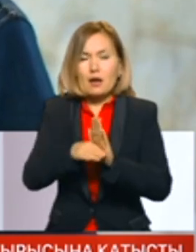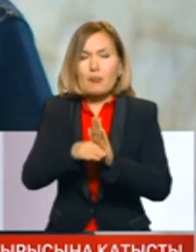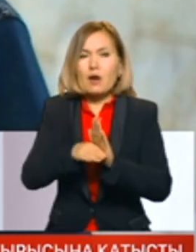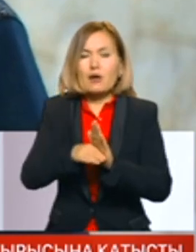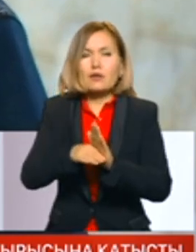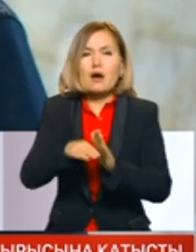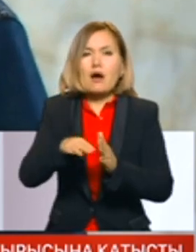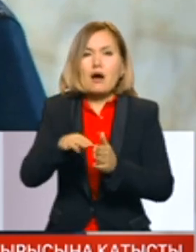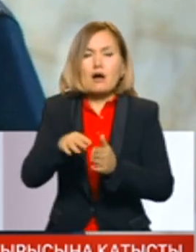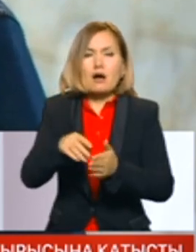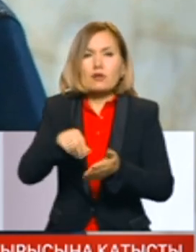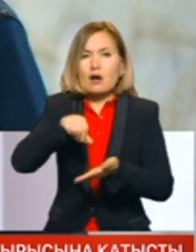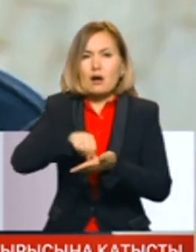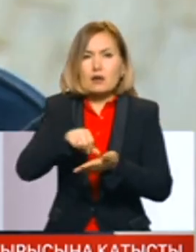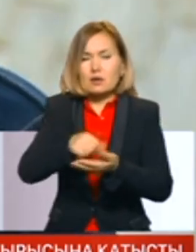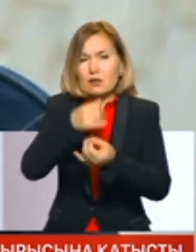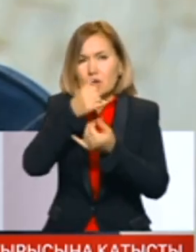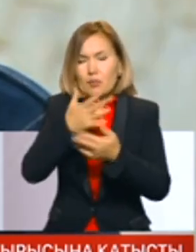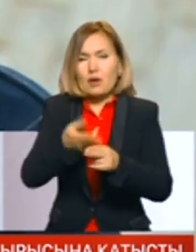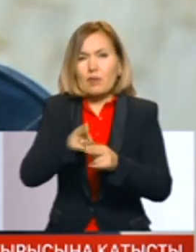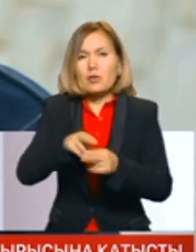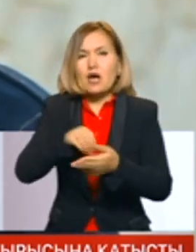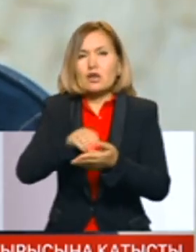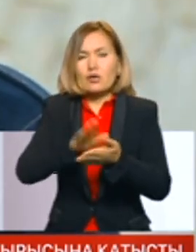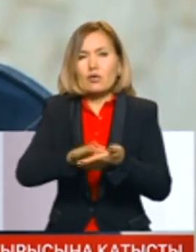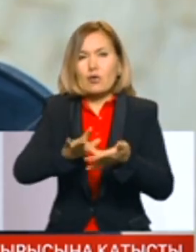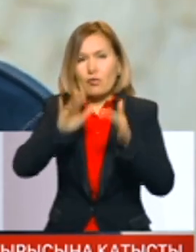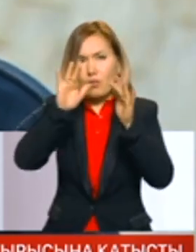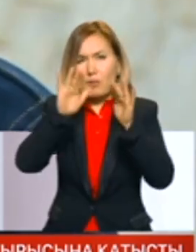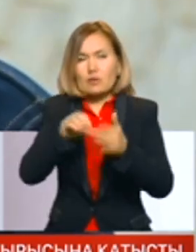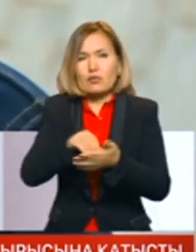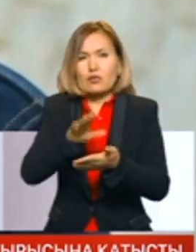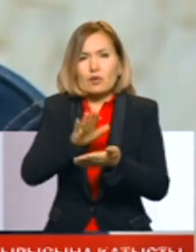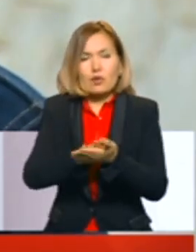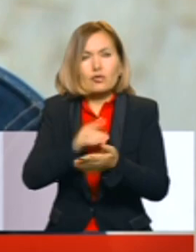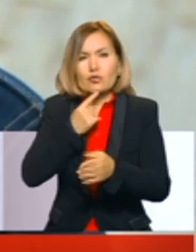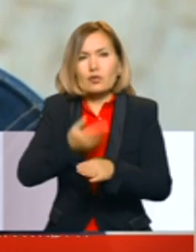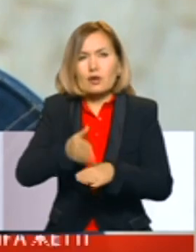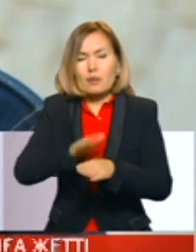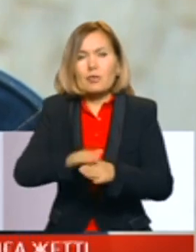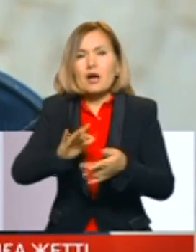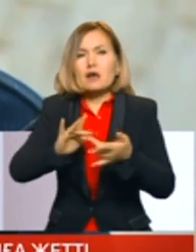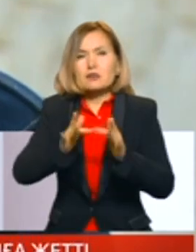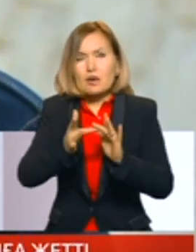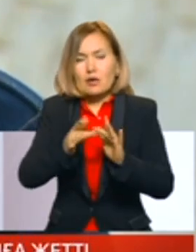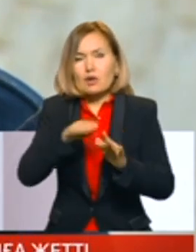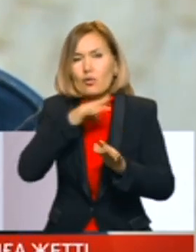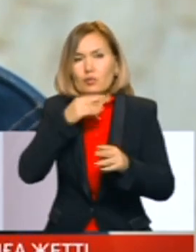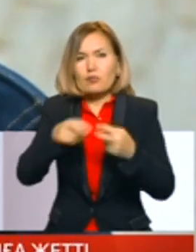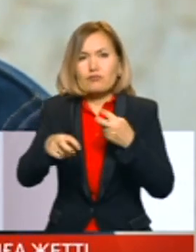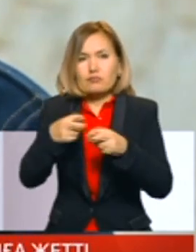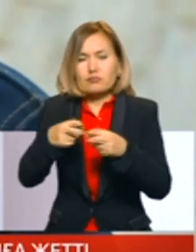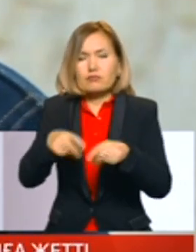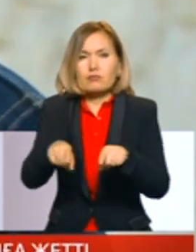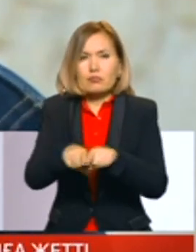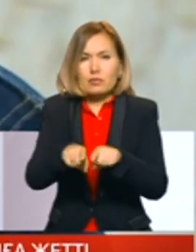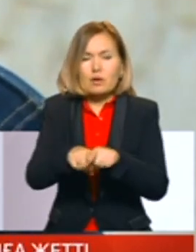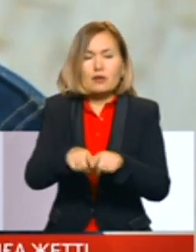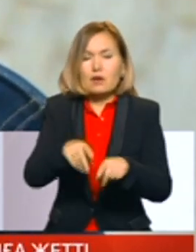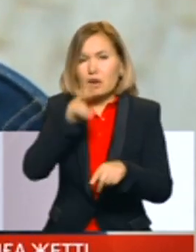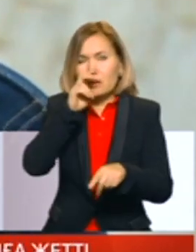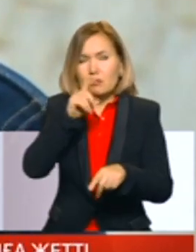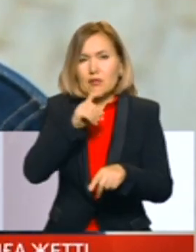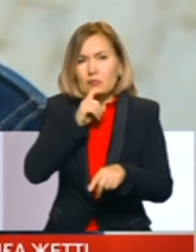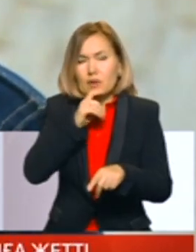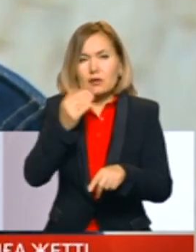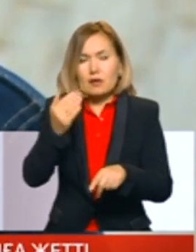бағдарламаға қатыса алмадым. Тіркелу мәселесі мен шешілгеннің өзінде сайтта қандай да бір ақаулар болды, бірақ мен